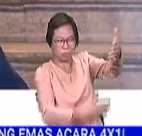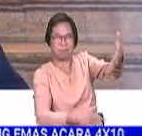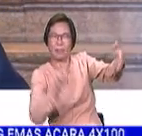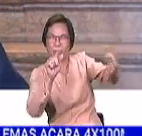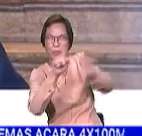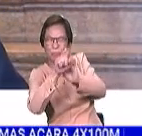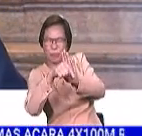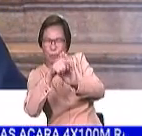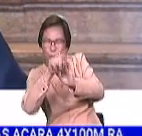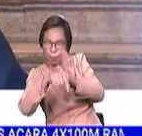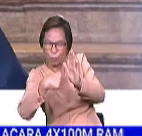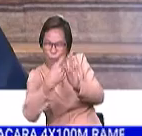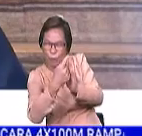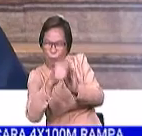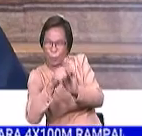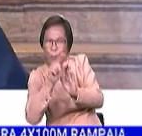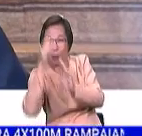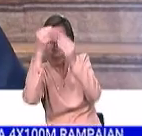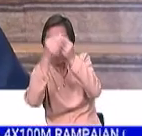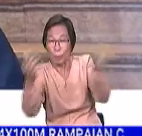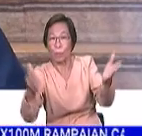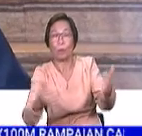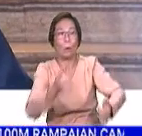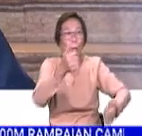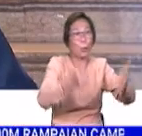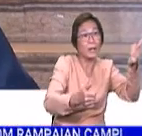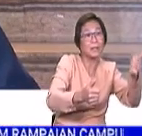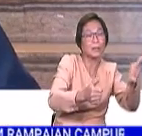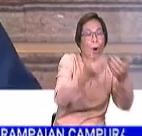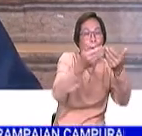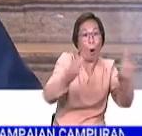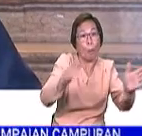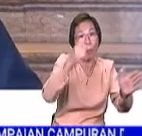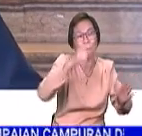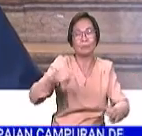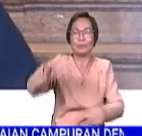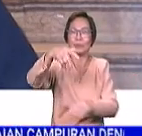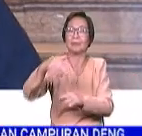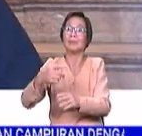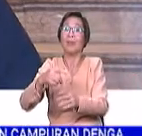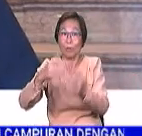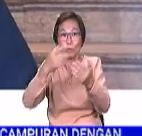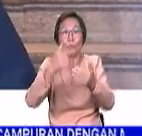Powers Which is a open book in the